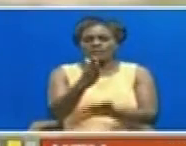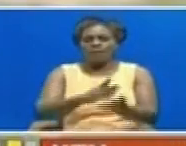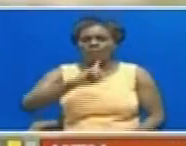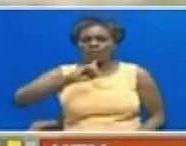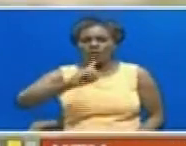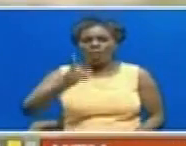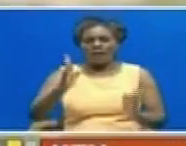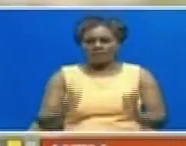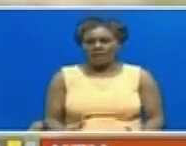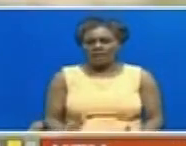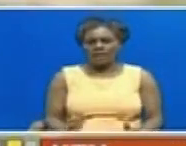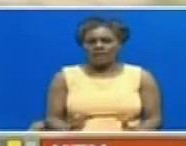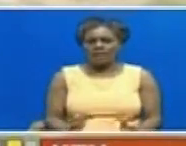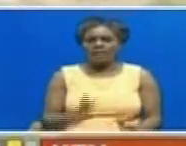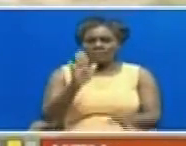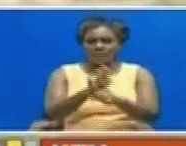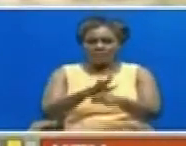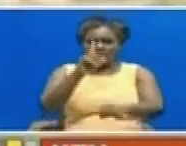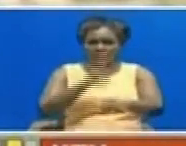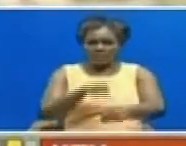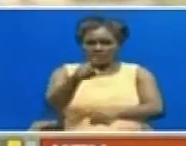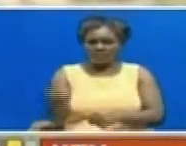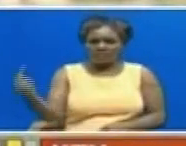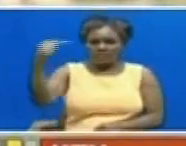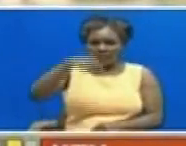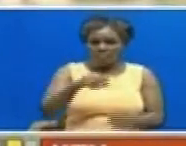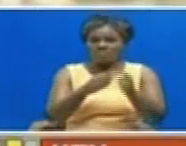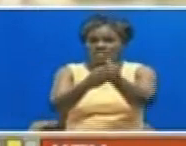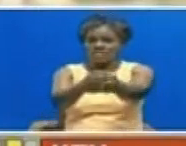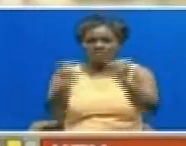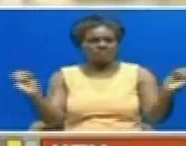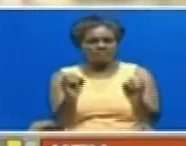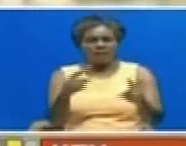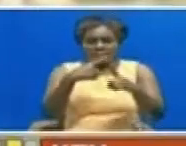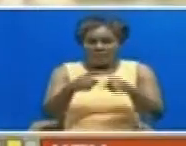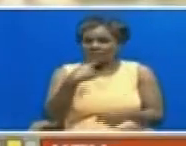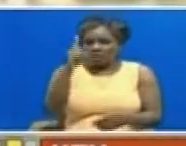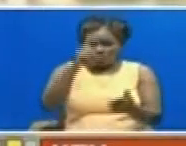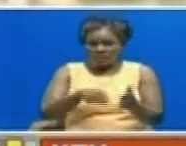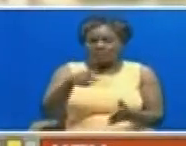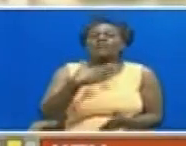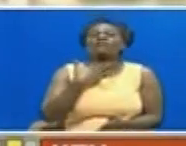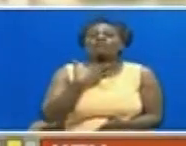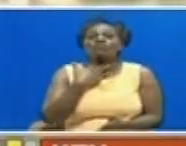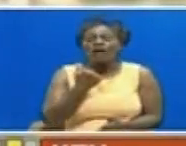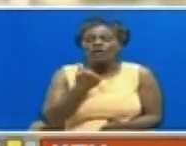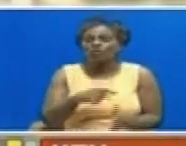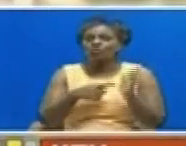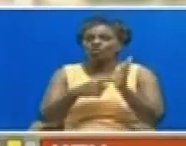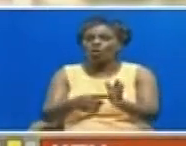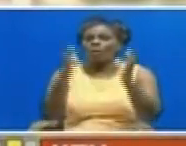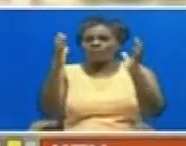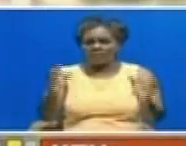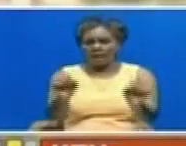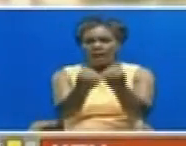commanders. Most of the times, some of these guys don't come to the front lines, but this tells you that they wanted to make a big hit.